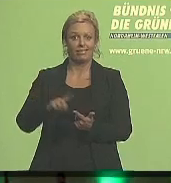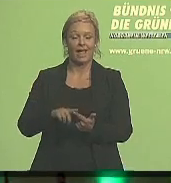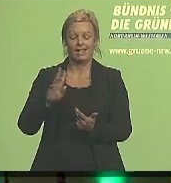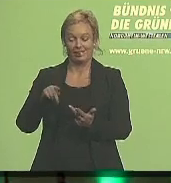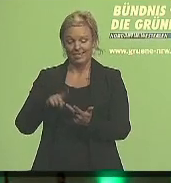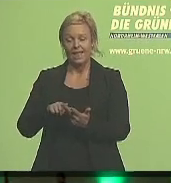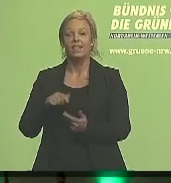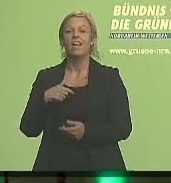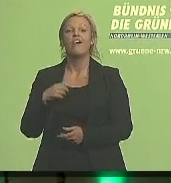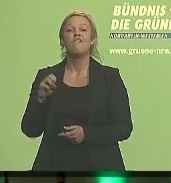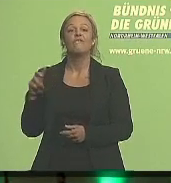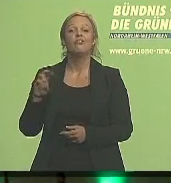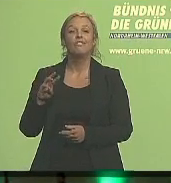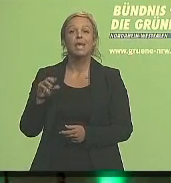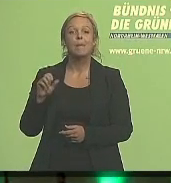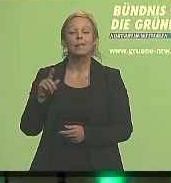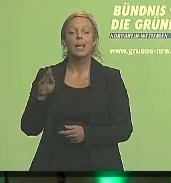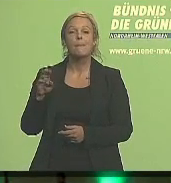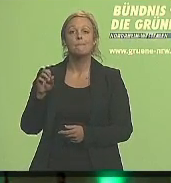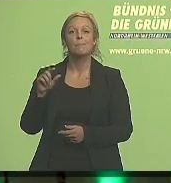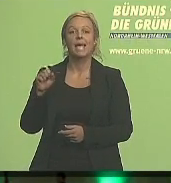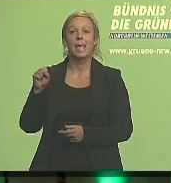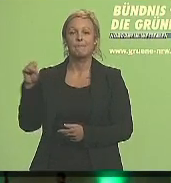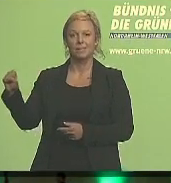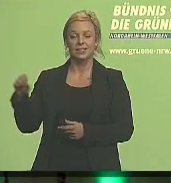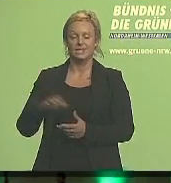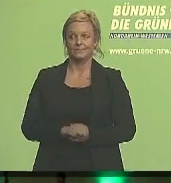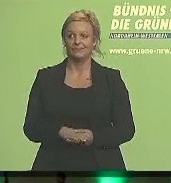Brems. Silvia, du hast 4 Minuten.